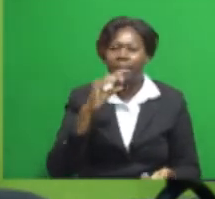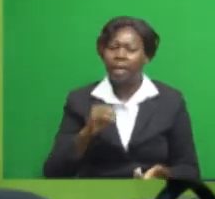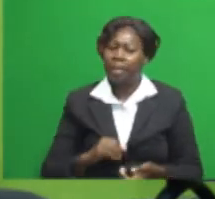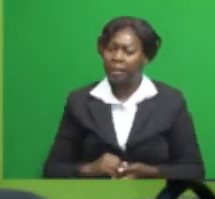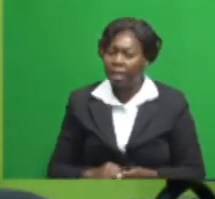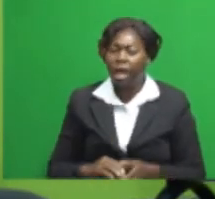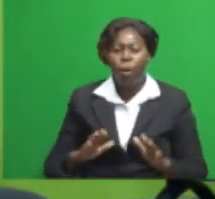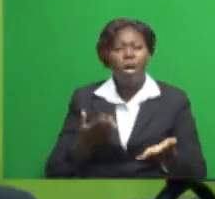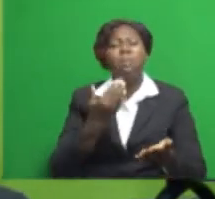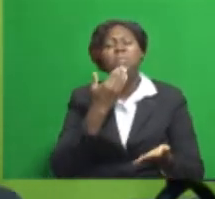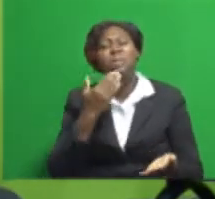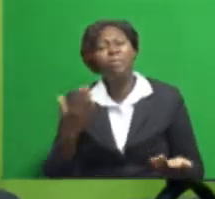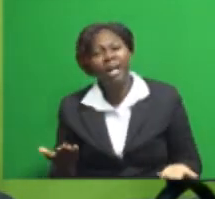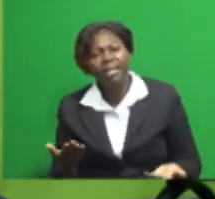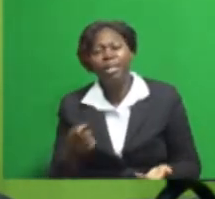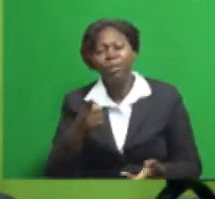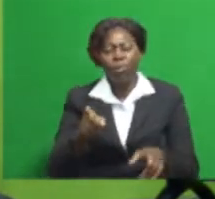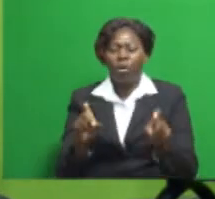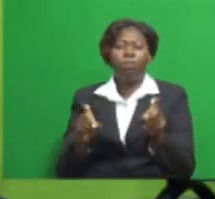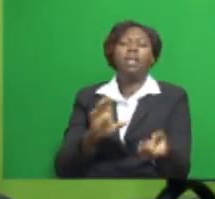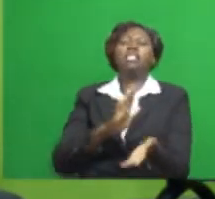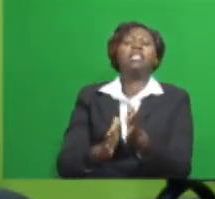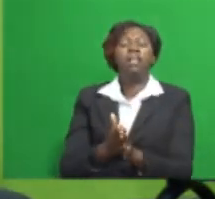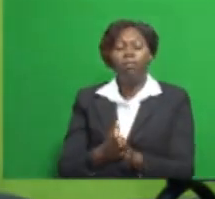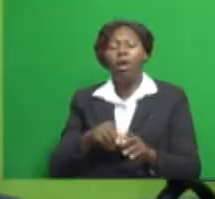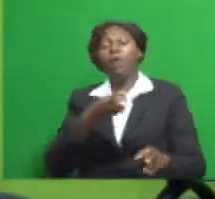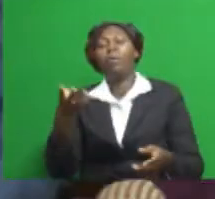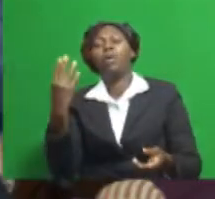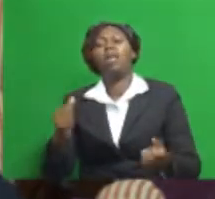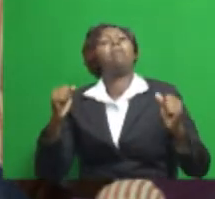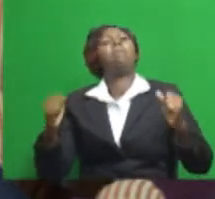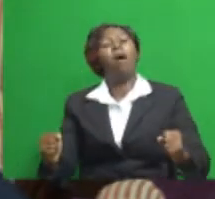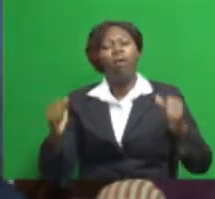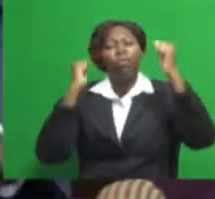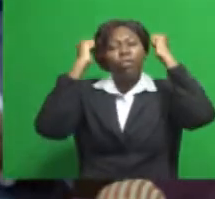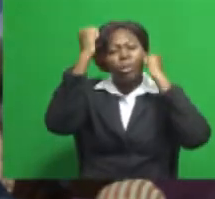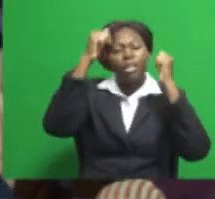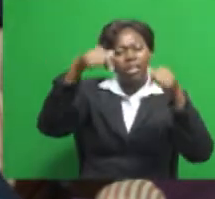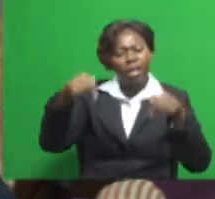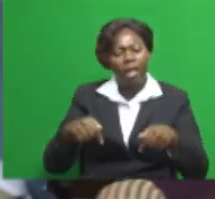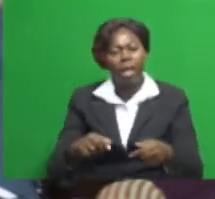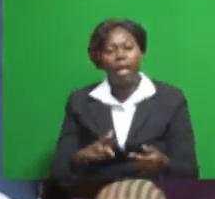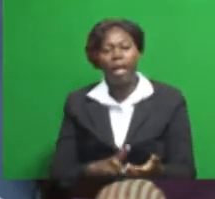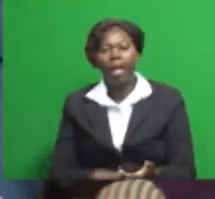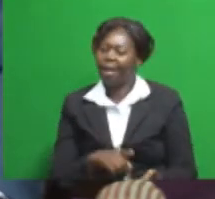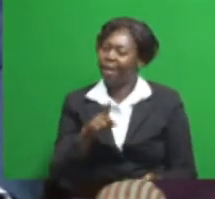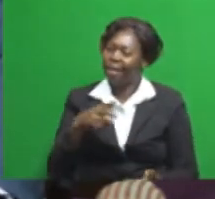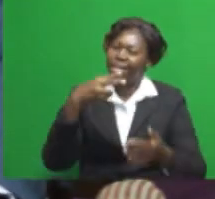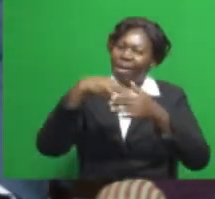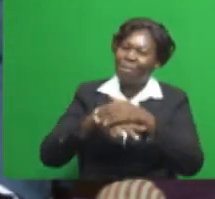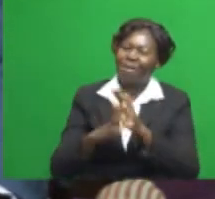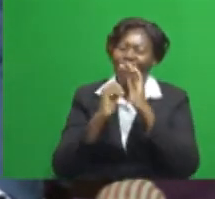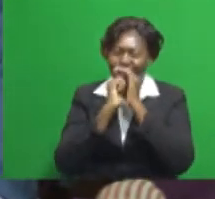munorevei? Munorevei. Anzi because anga ari kutya zvikanzi maiwe tapera. Erisha ndobva anamata. Zvikanzi Mwari ratidzai jaya iri kuti